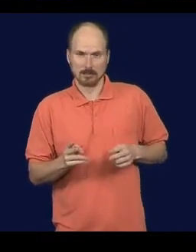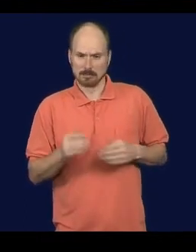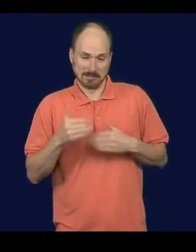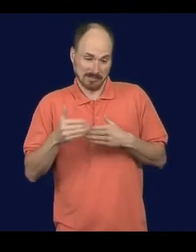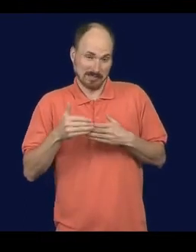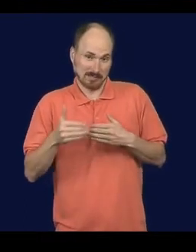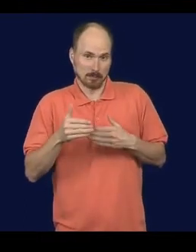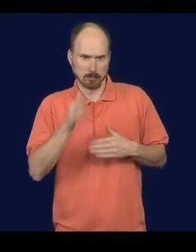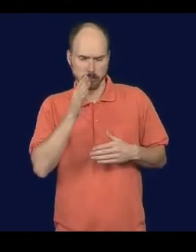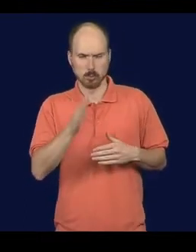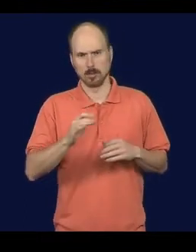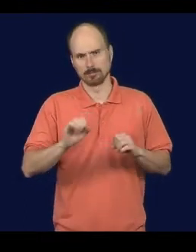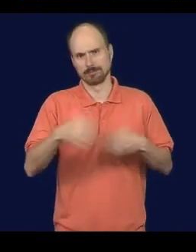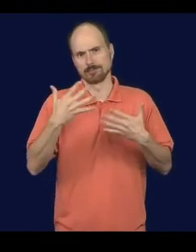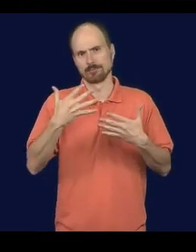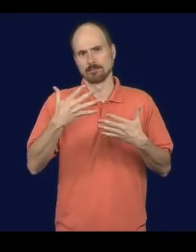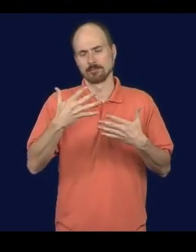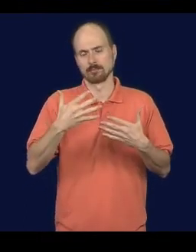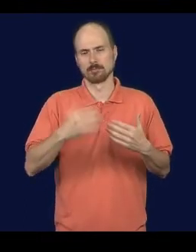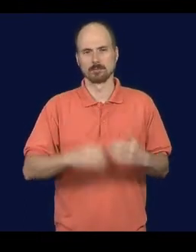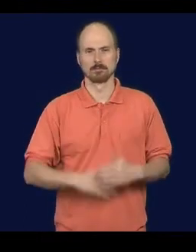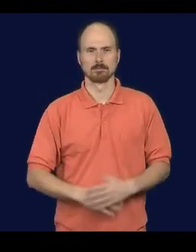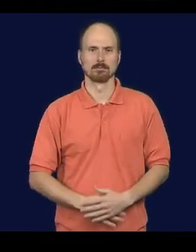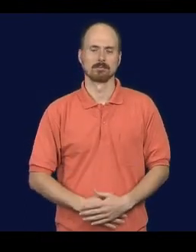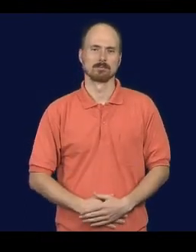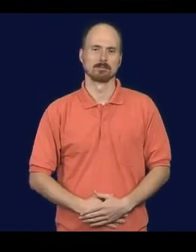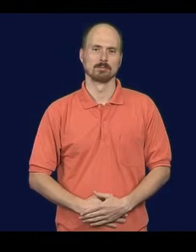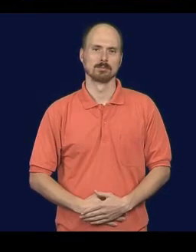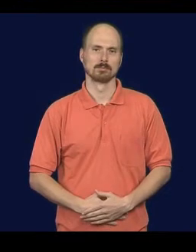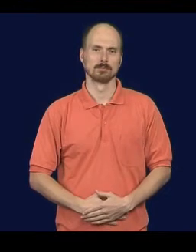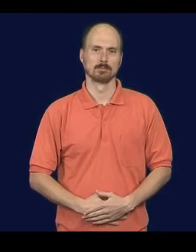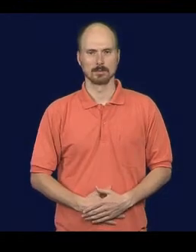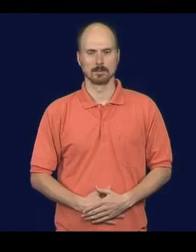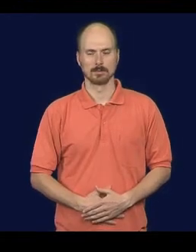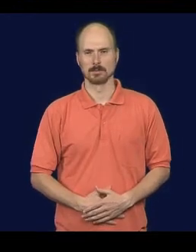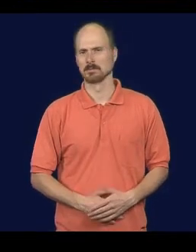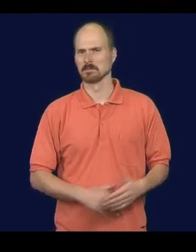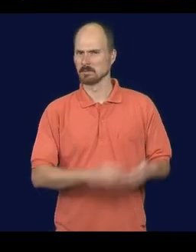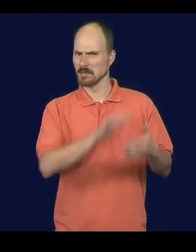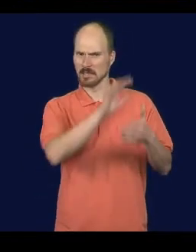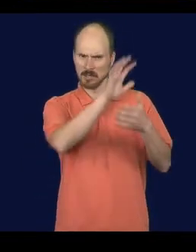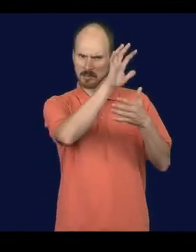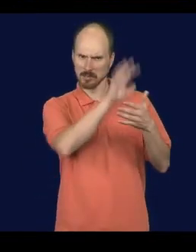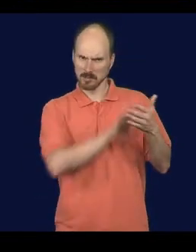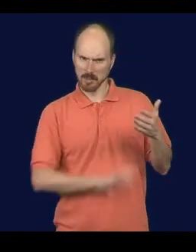Protože Michal si objednal dotaz už včera, tak mu tady zanesu mikrofon.